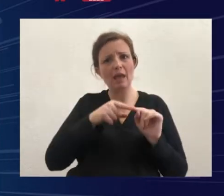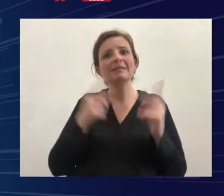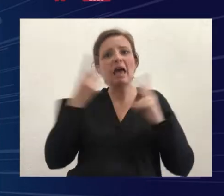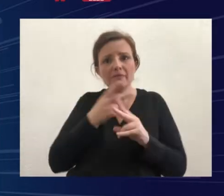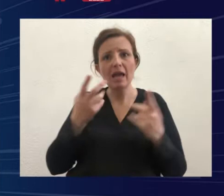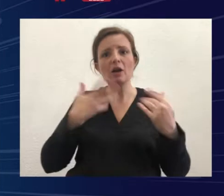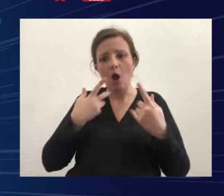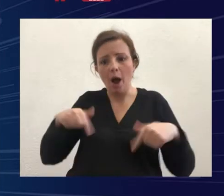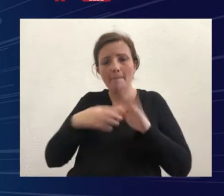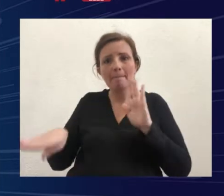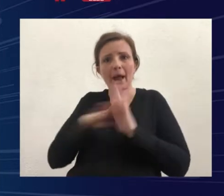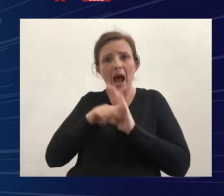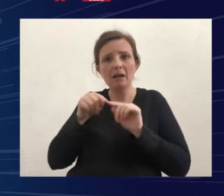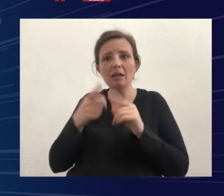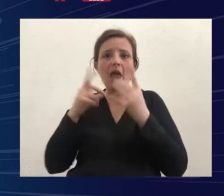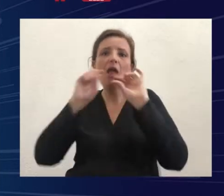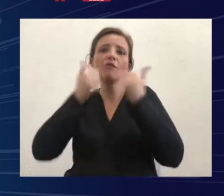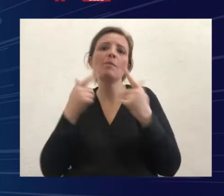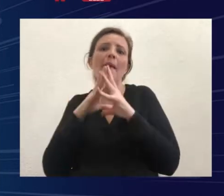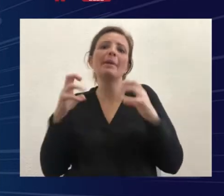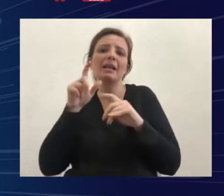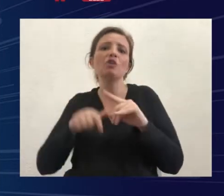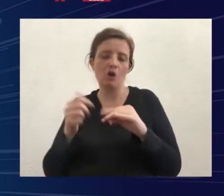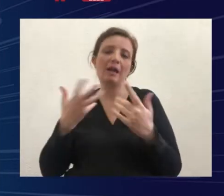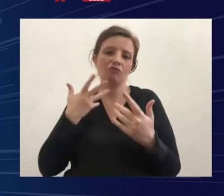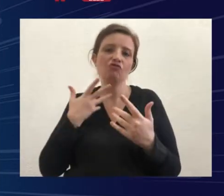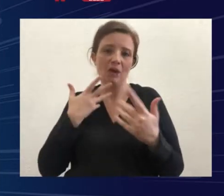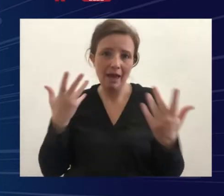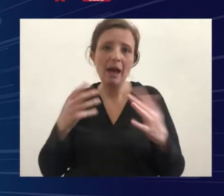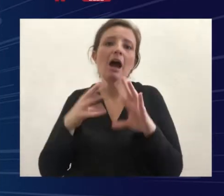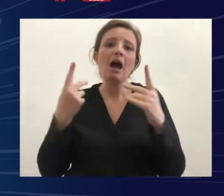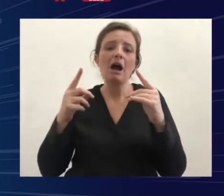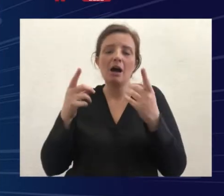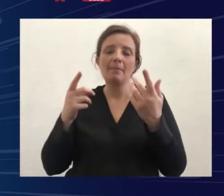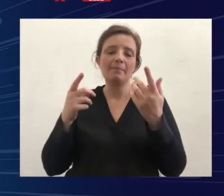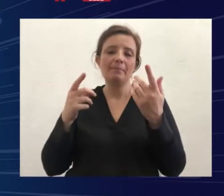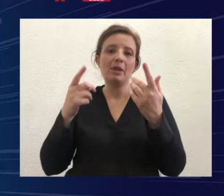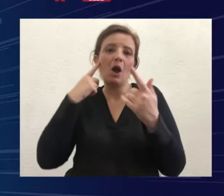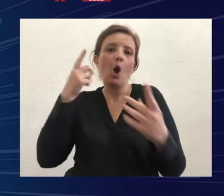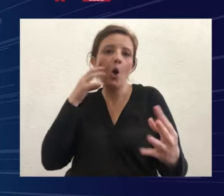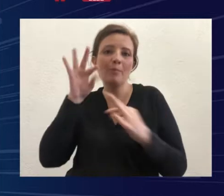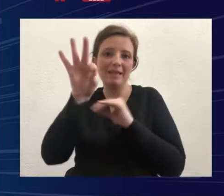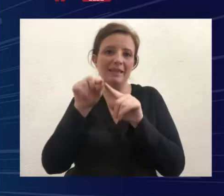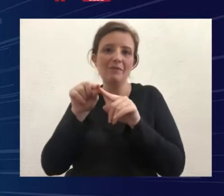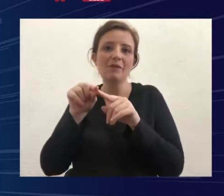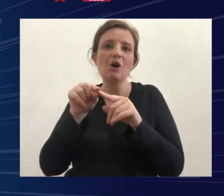come, pur essendosi partiti da forme imprenditoriali caratterizzate e connotate da